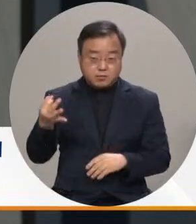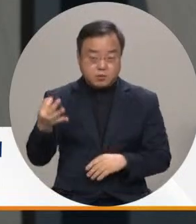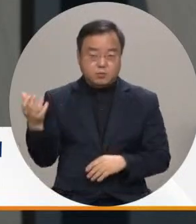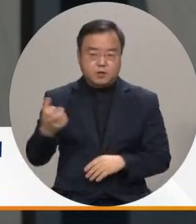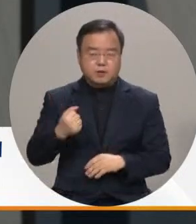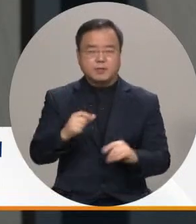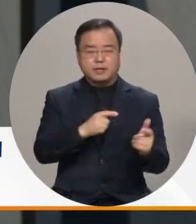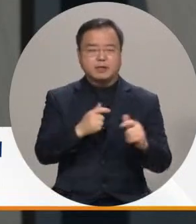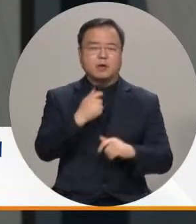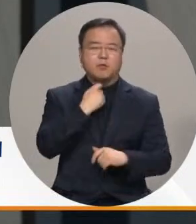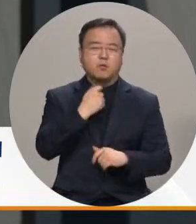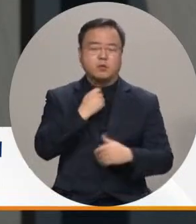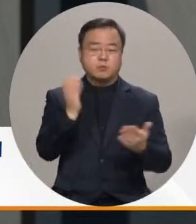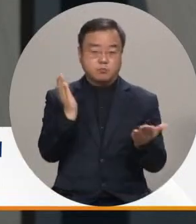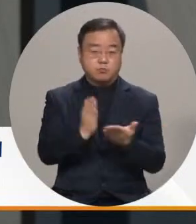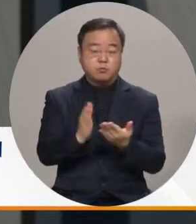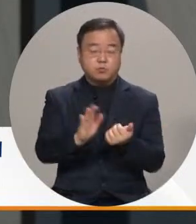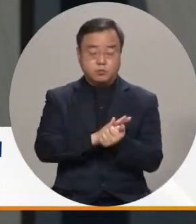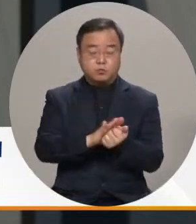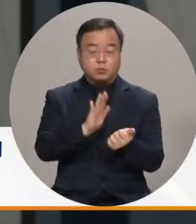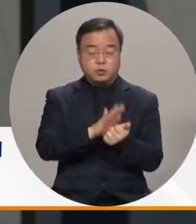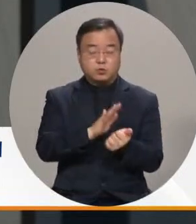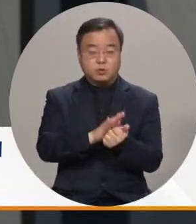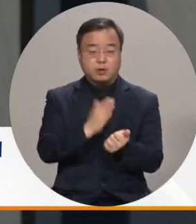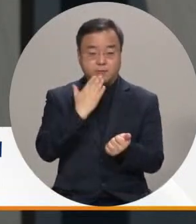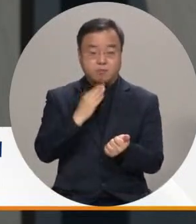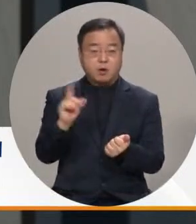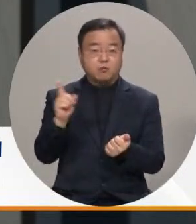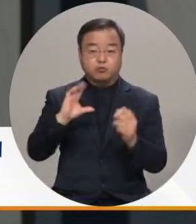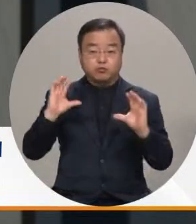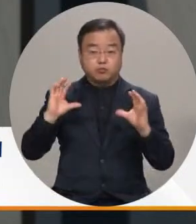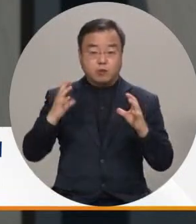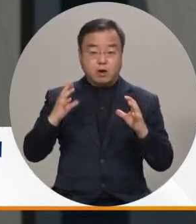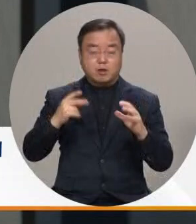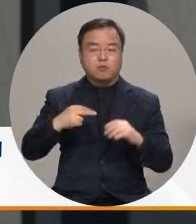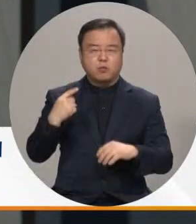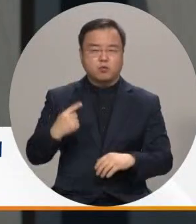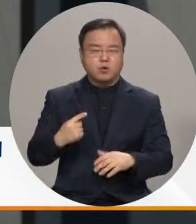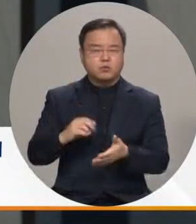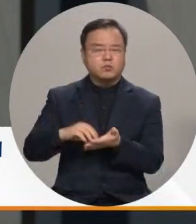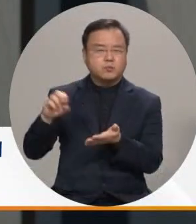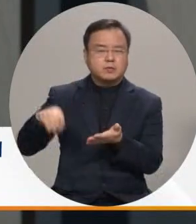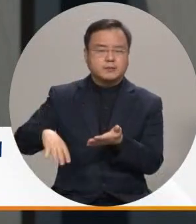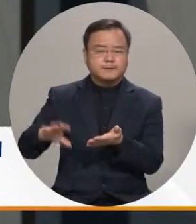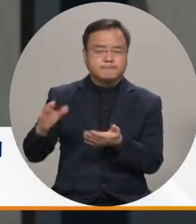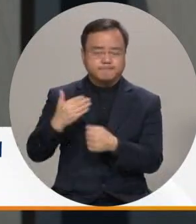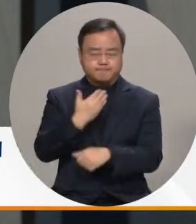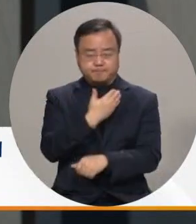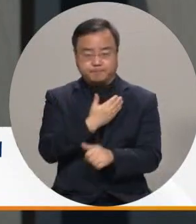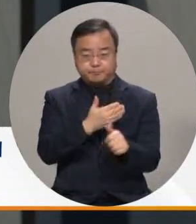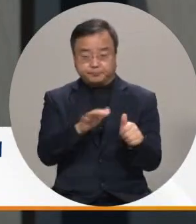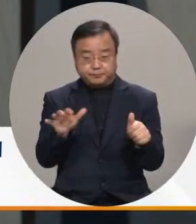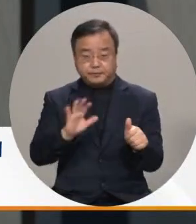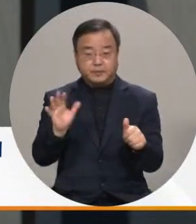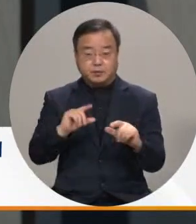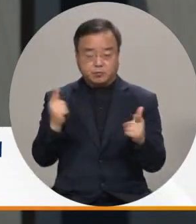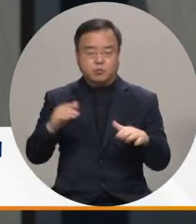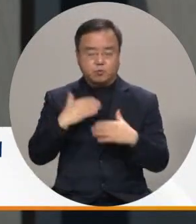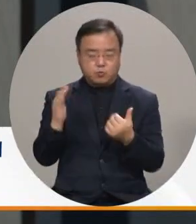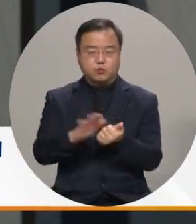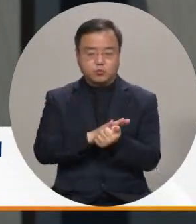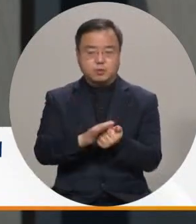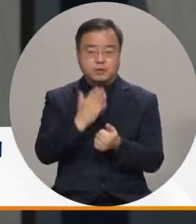수요를 감을 수 있고 무엇보다도 어떤 아동이라고 소외되지 않고 촘촘하게 돌봄 정책을 펴는데 도움이 될 수